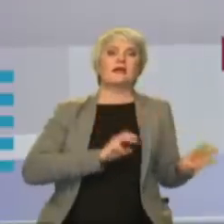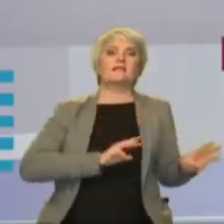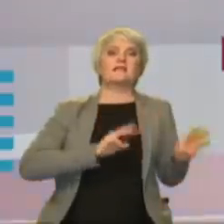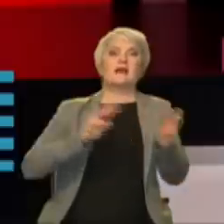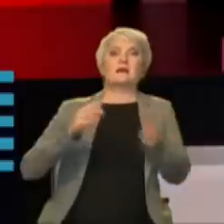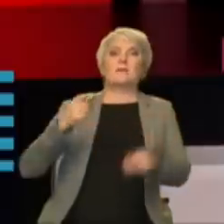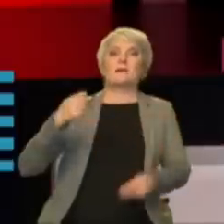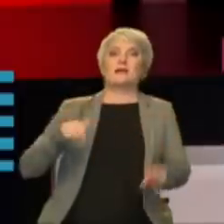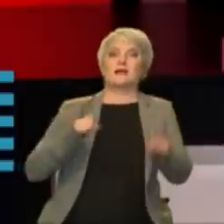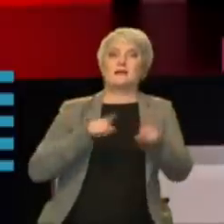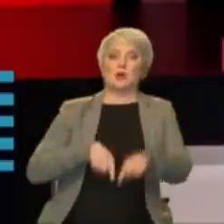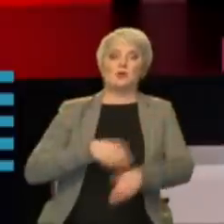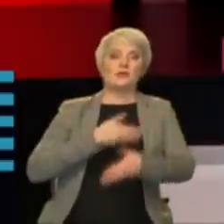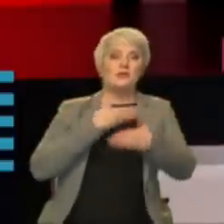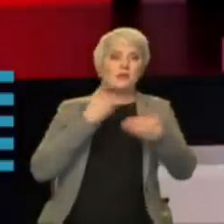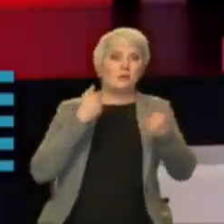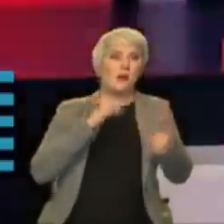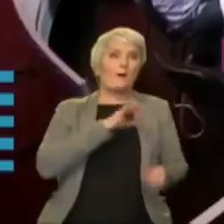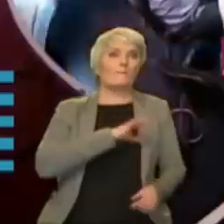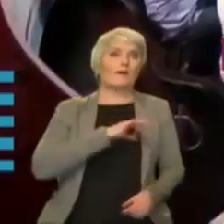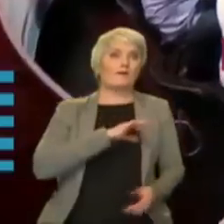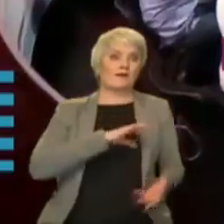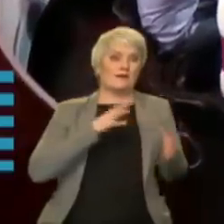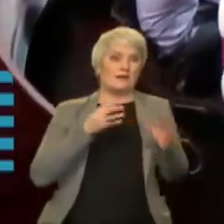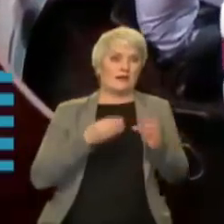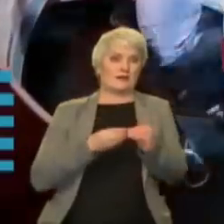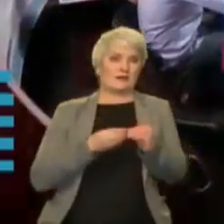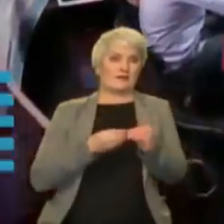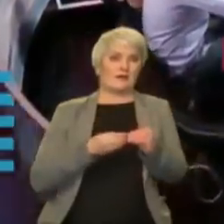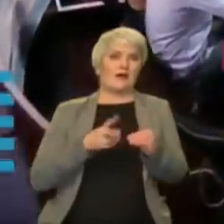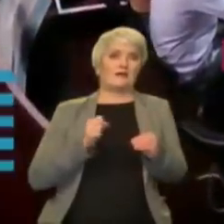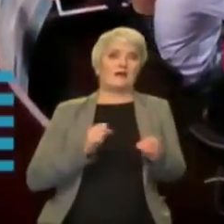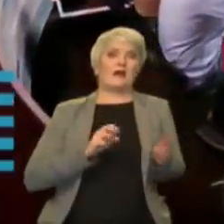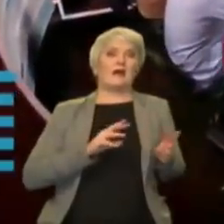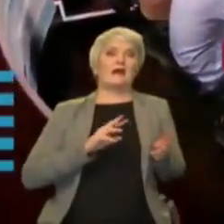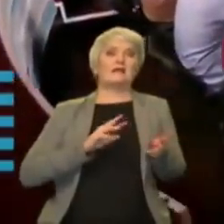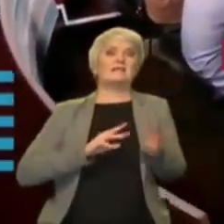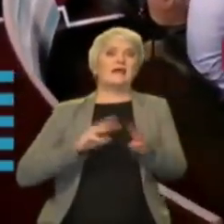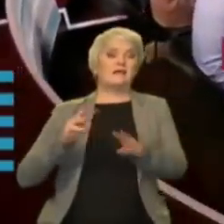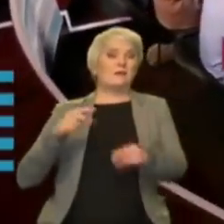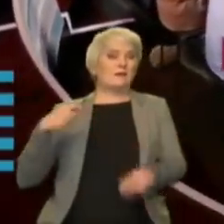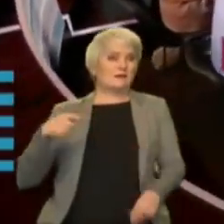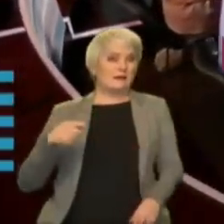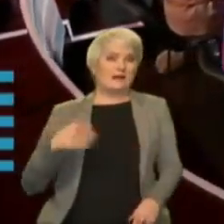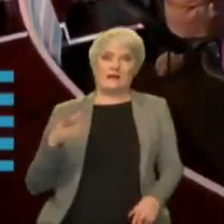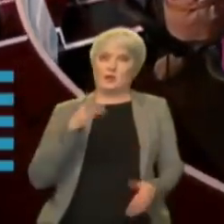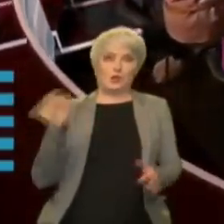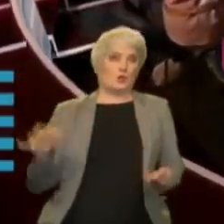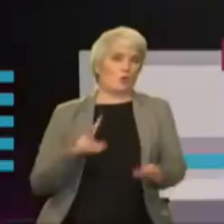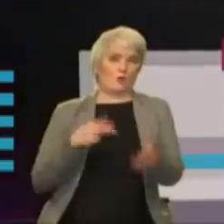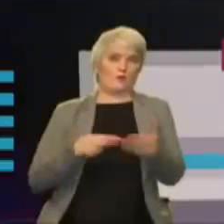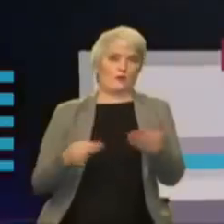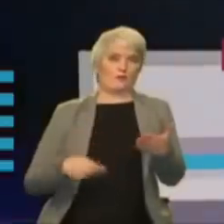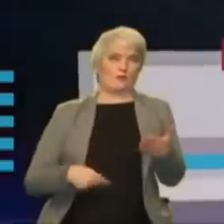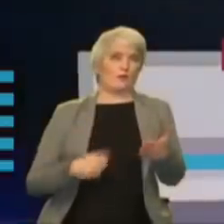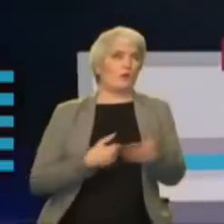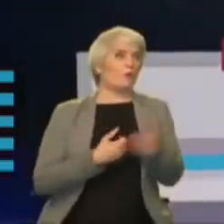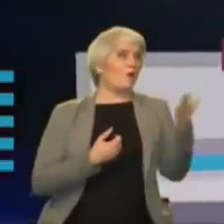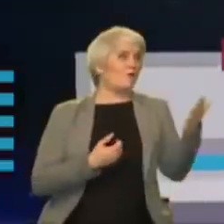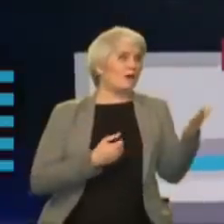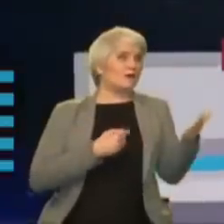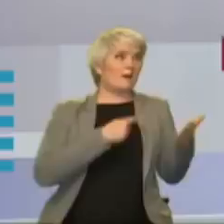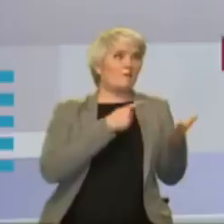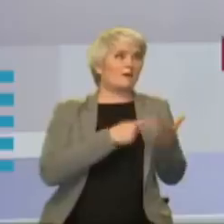правових наслідків про звільнення Авакова. Давайте нічого не підписувати, що не має правових наслідків. І мені цікаво було би і від вас, пане Романе, до вас запитань нема, ви